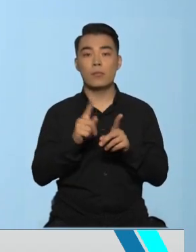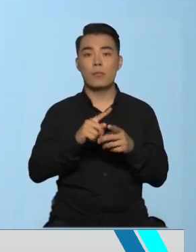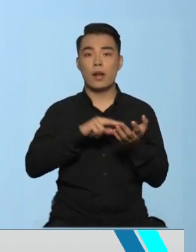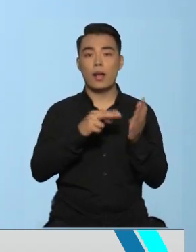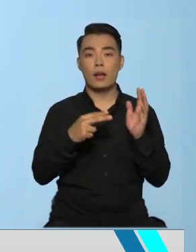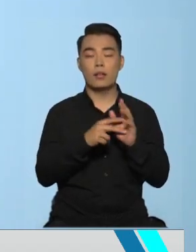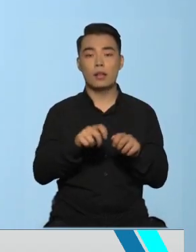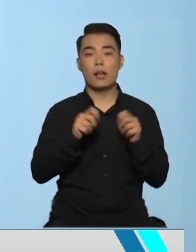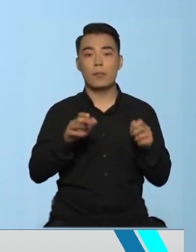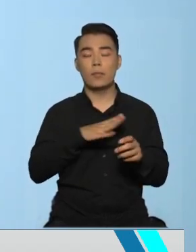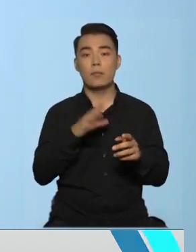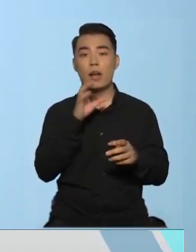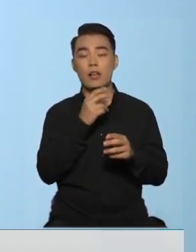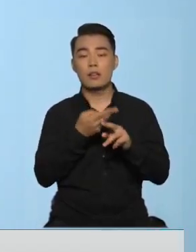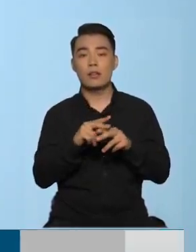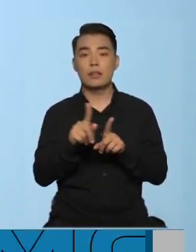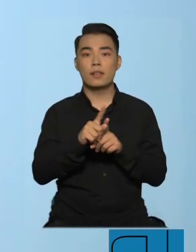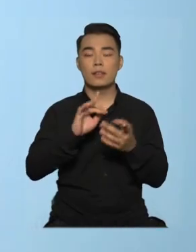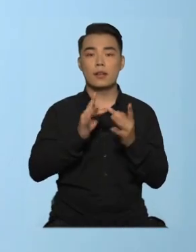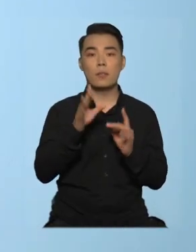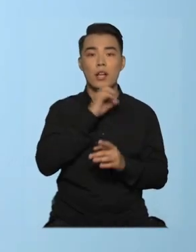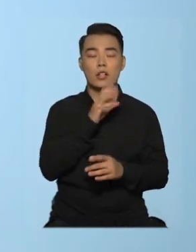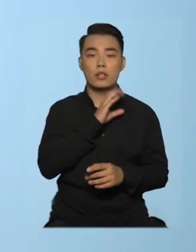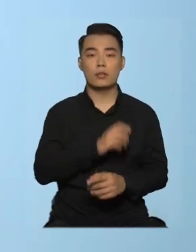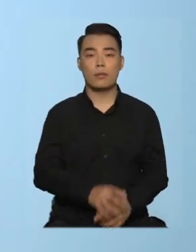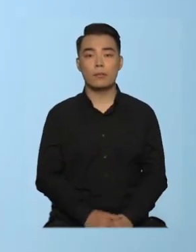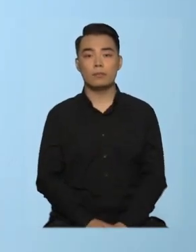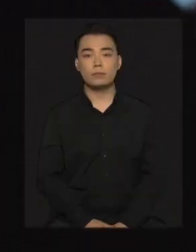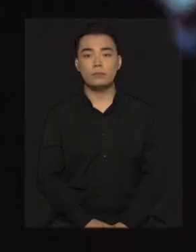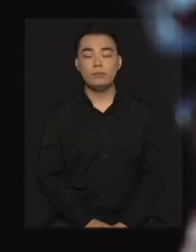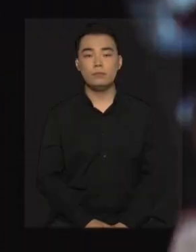противодействия киберпреступности, в том числе интернет-мошенничествам.